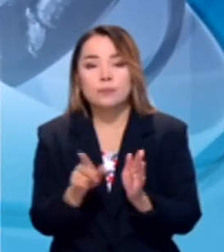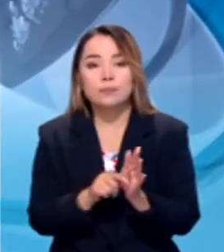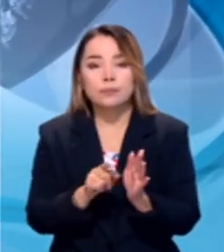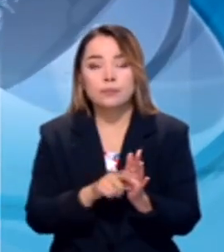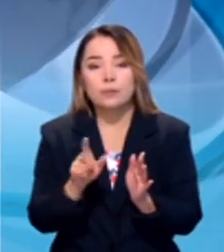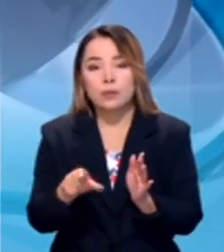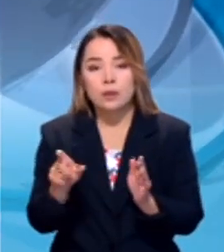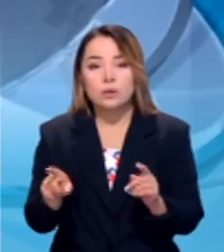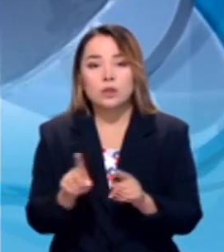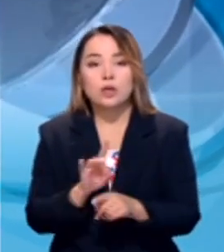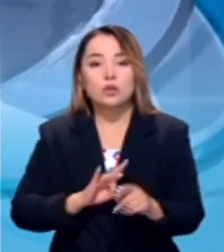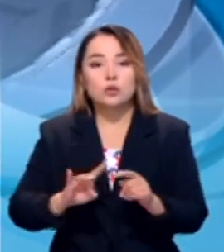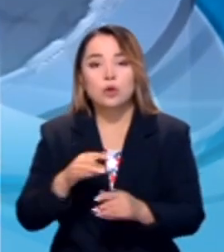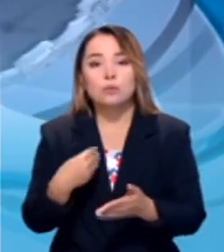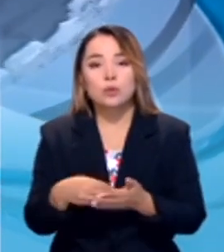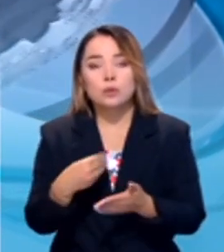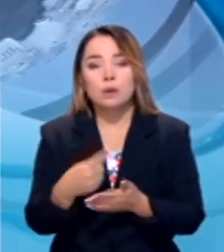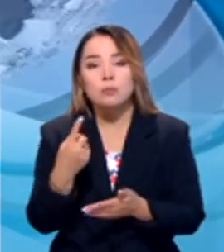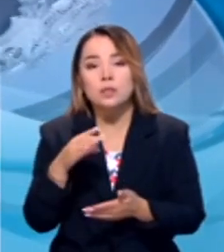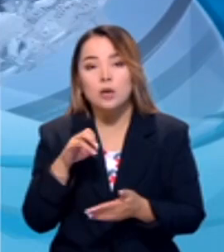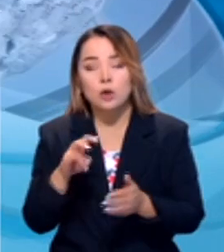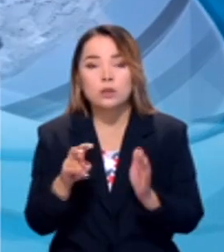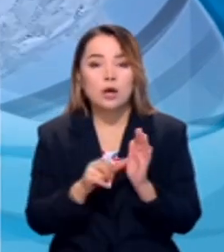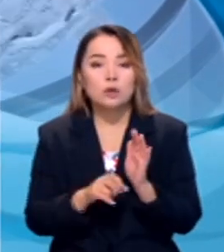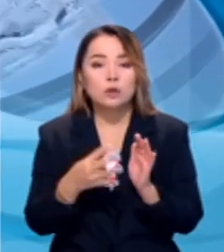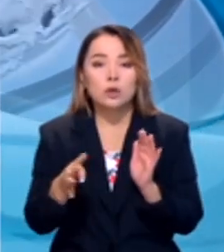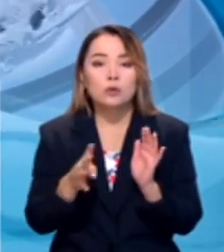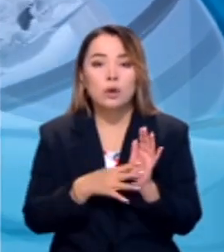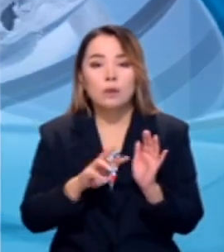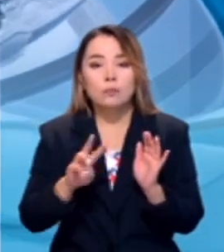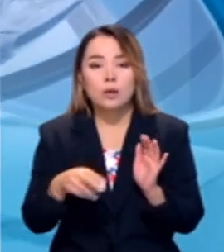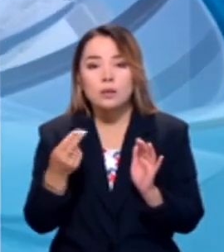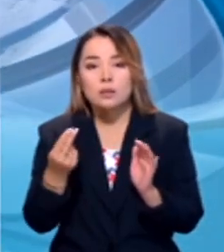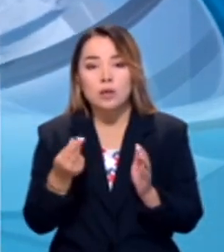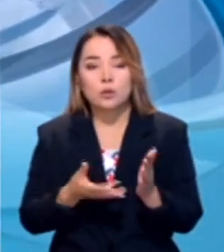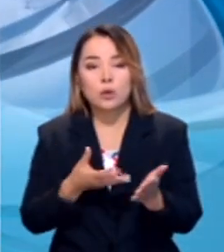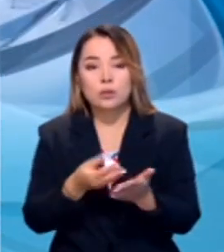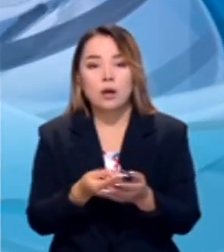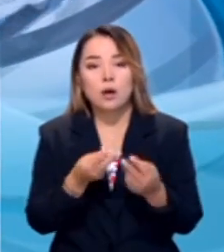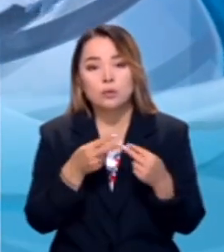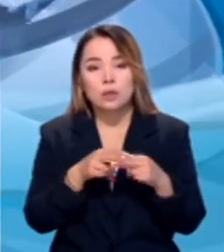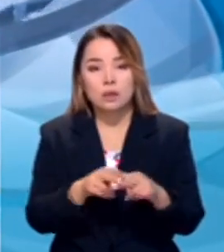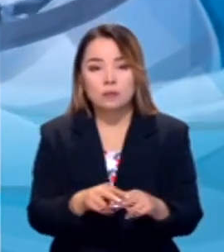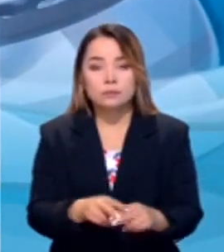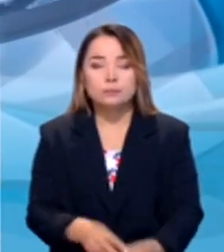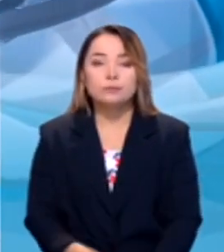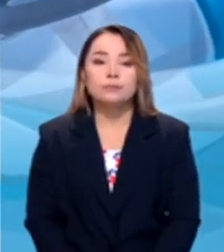зейнеткерлерге республикалық бюджеттен 1 триллион 649 миллиард теңге төлем аударылған.